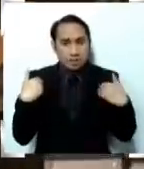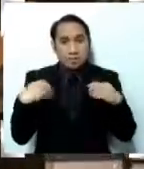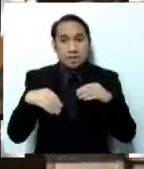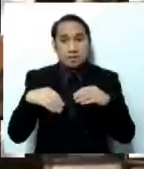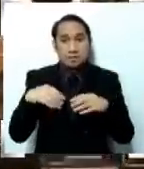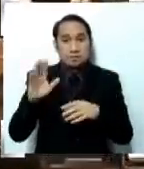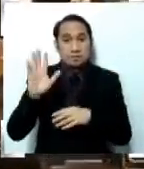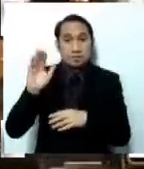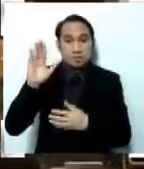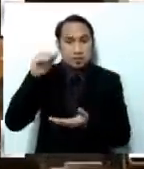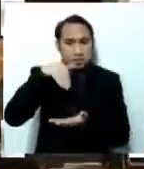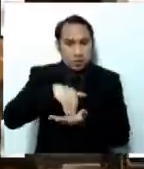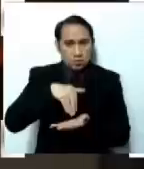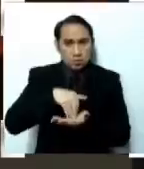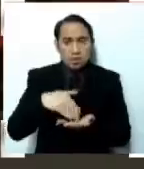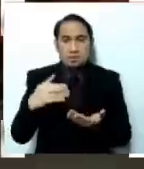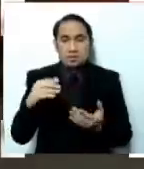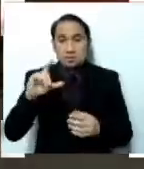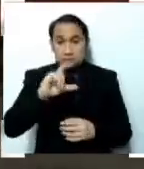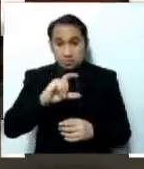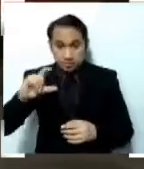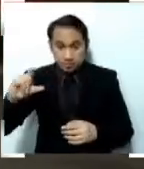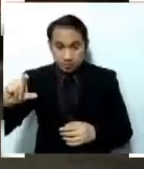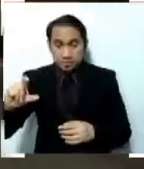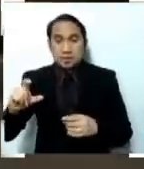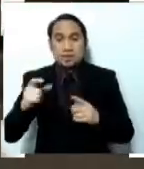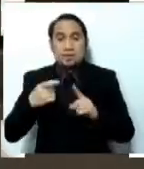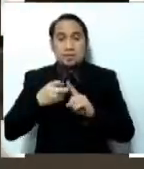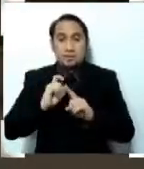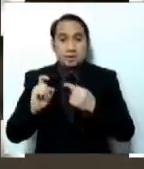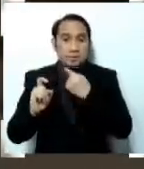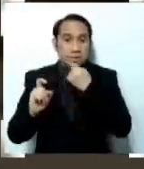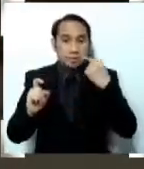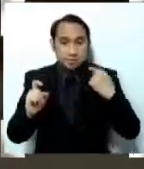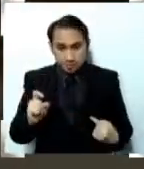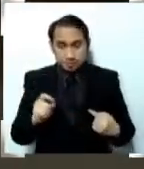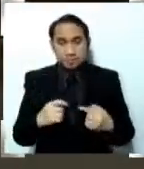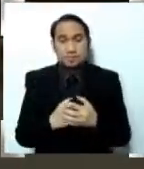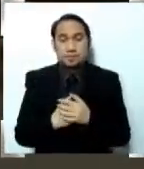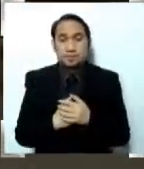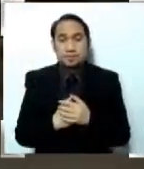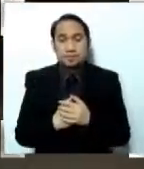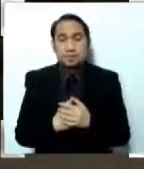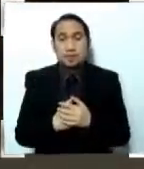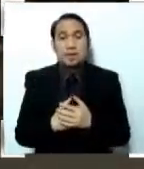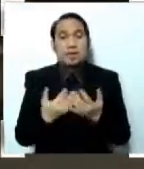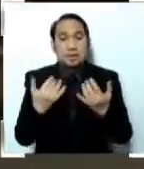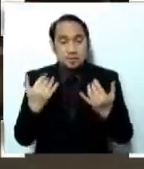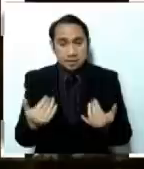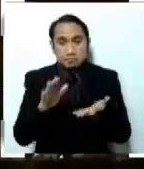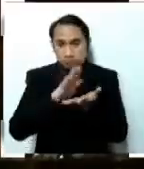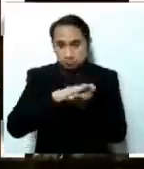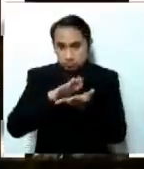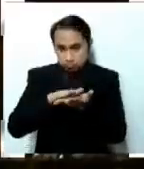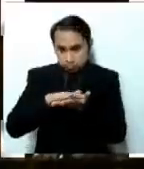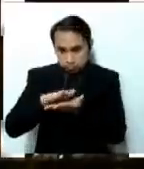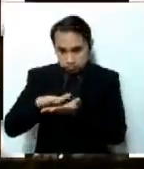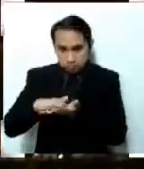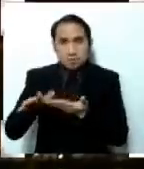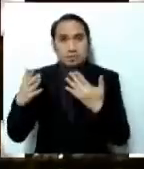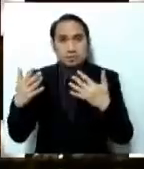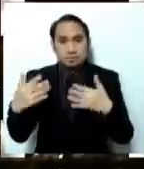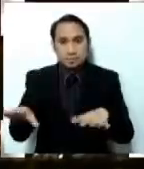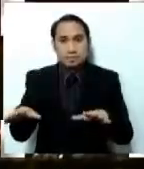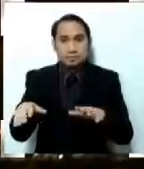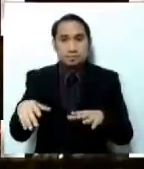15,000 doses ng Sputnik V vaccine ng Russian Gamaleya Institute. Agad dinisinfect ang mga bakuna pagka-discharge mula sa